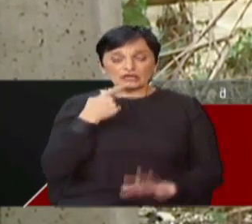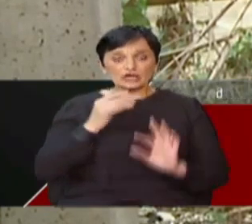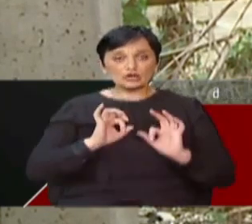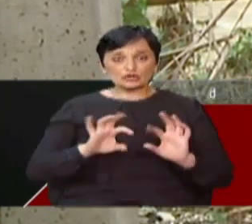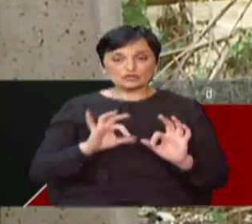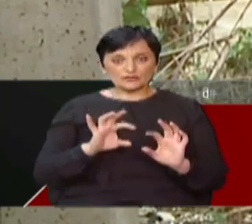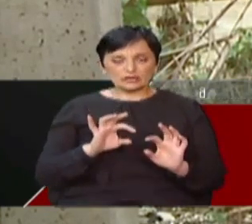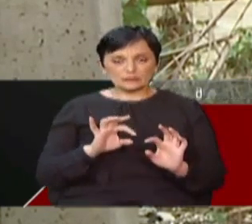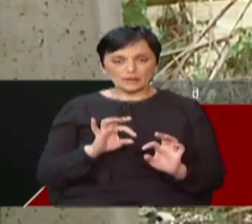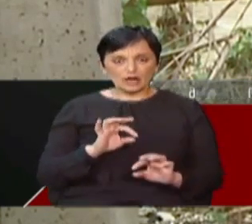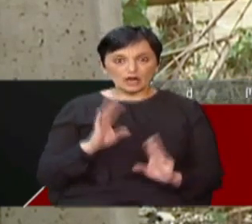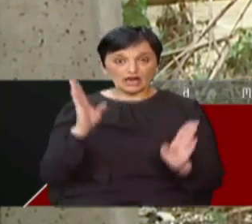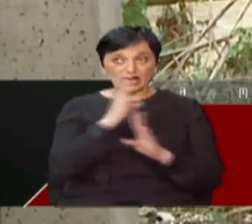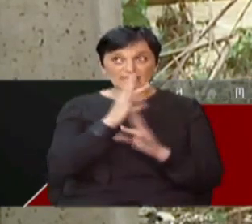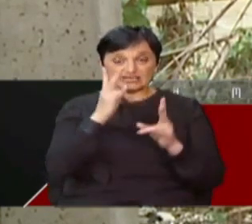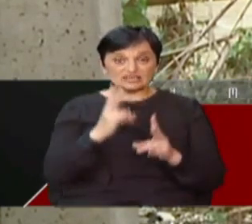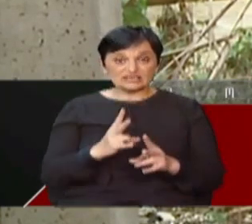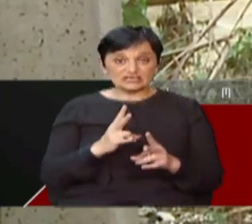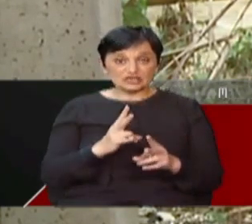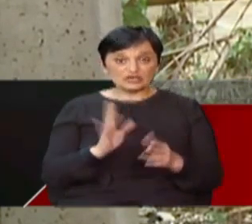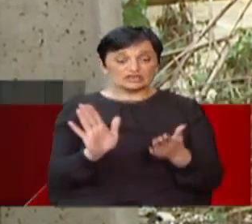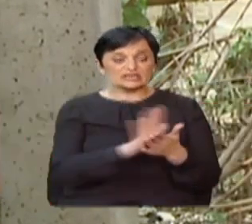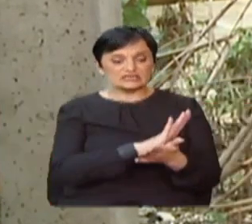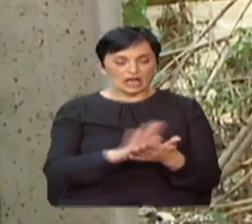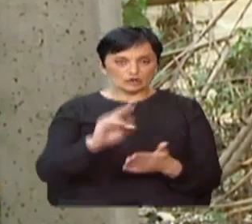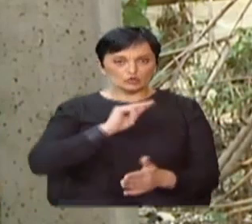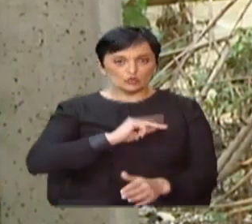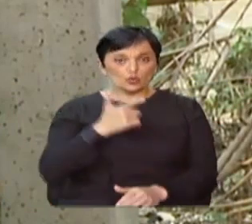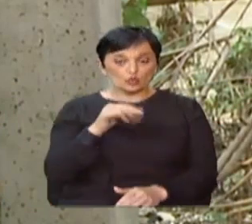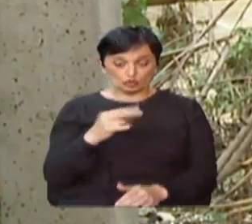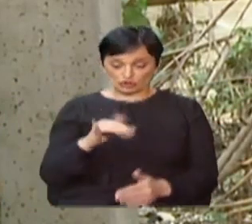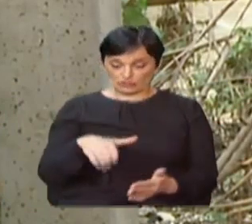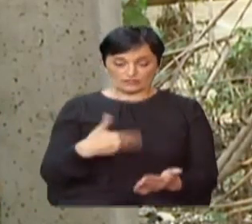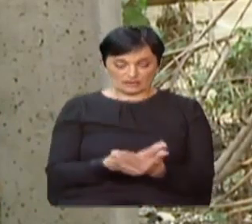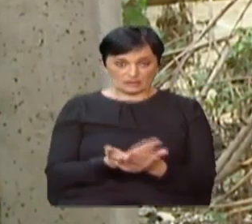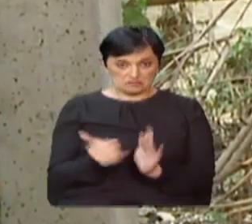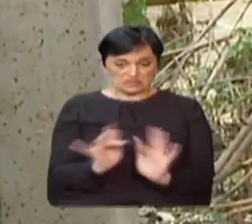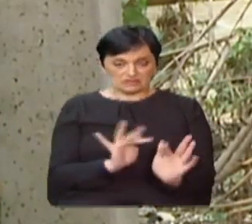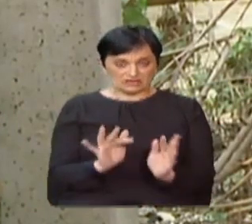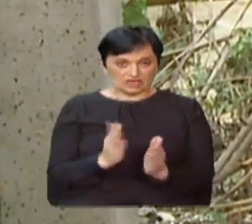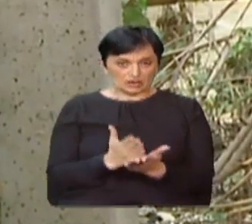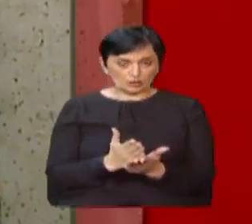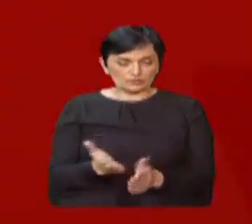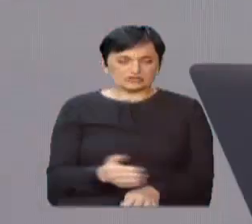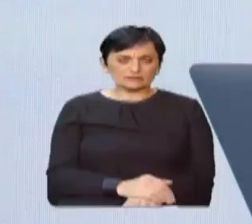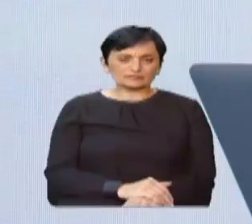განაცხადა. სტიქიის სალიკვიდაციო სამუშაოები გურჯაანში კი ამ დრომდე მიმდინარეობს.